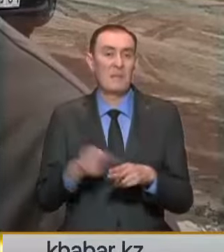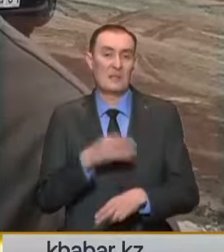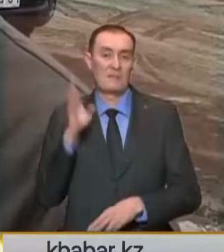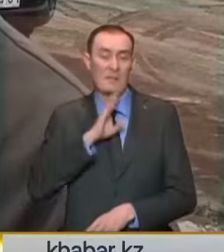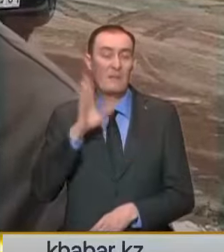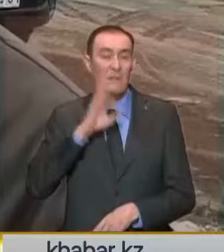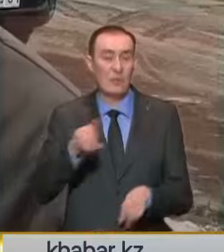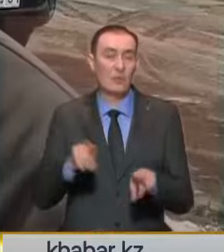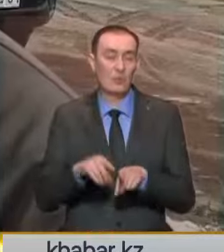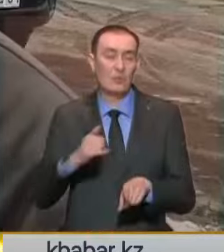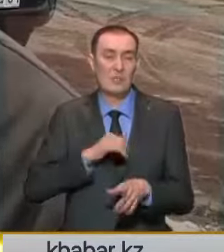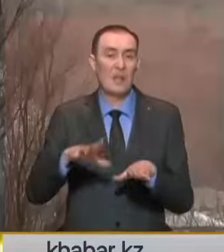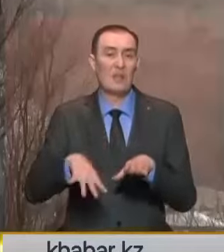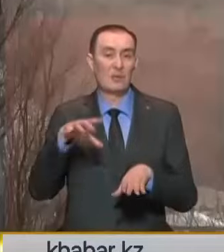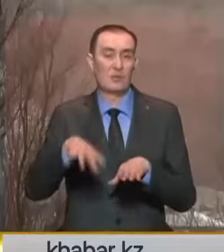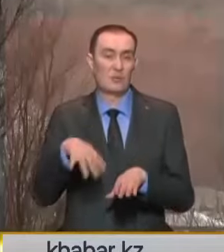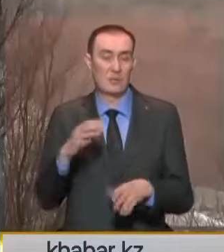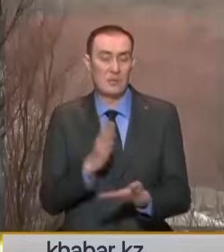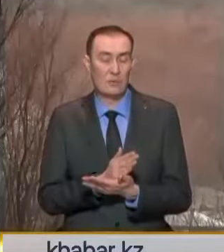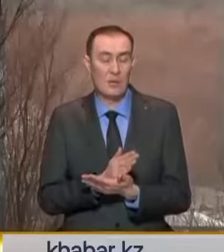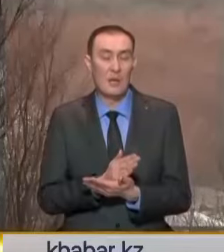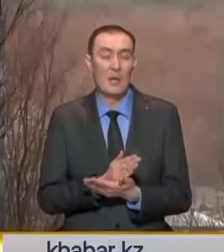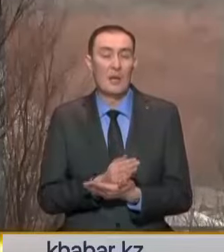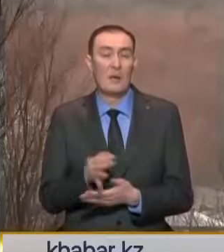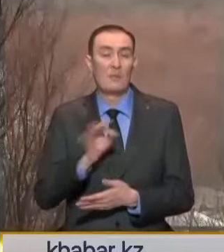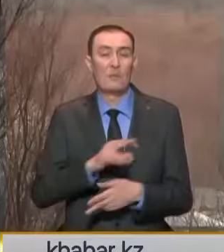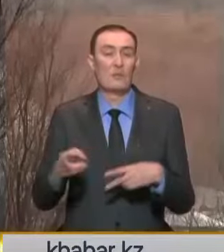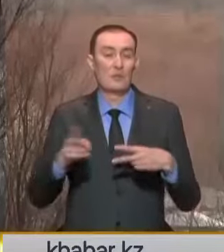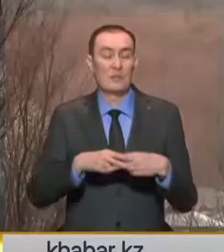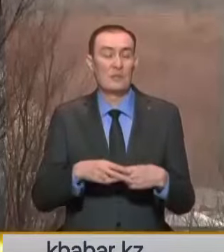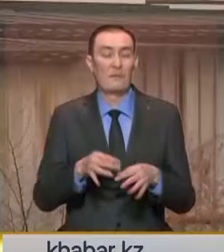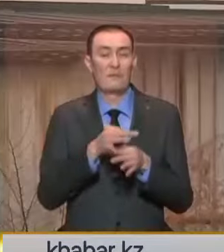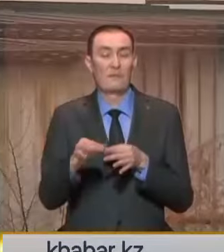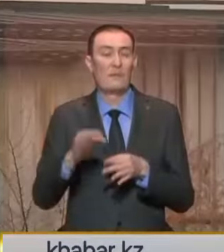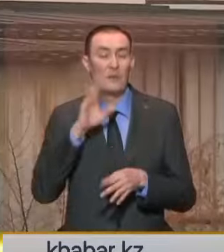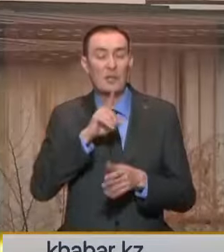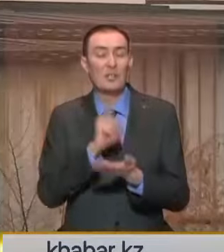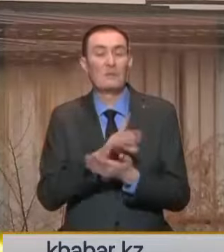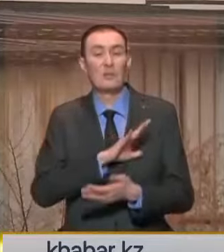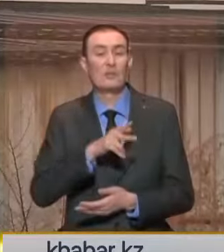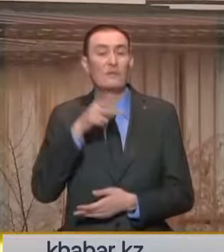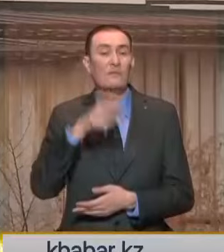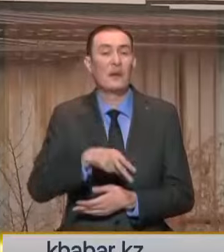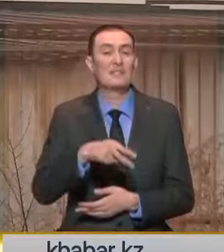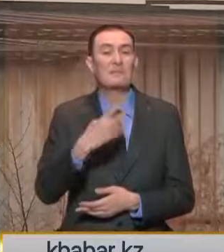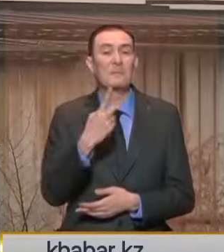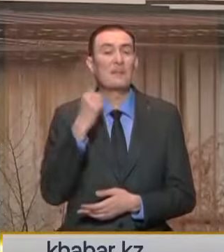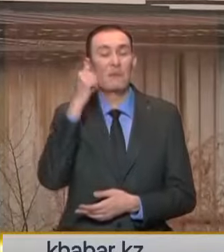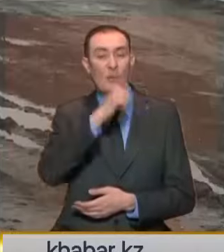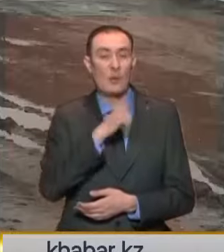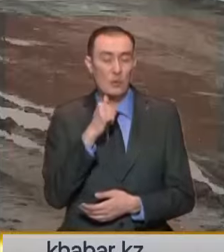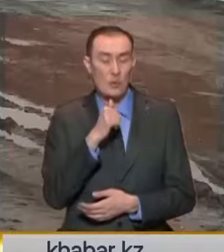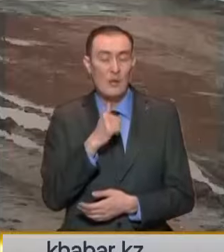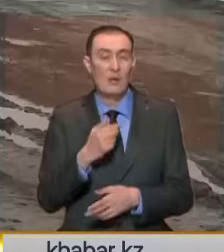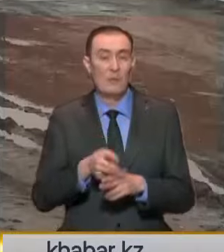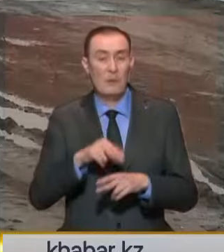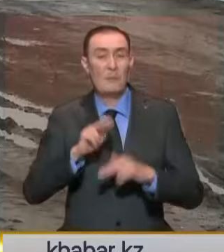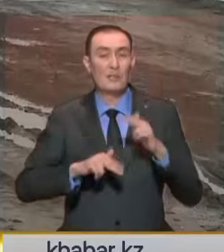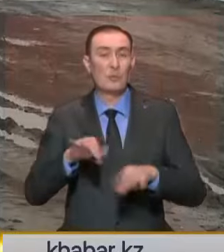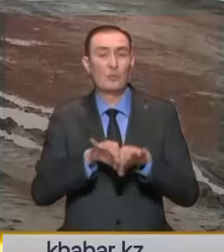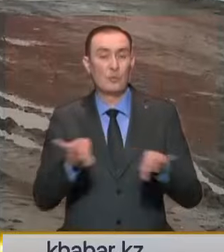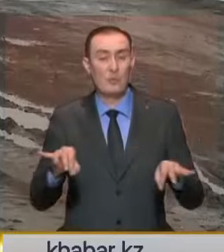что вода у нас насос идет. На деле подключить микрорайон к центральному водоснабжению должны были еще в 2021 году. Сети проложили,